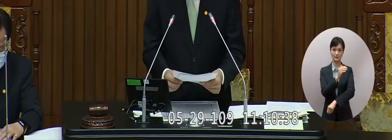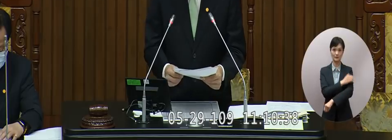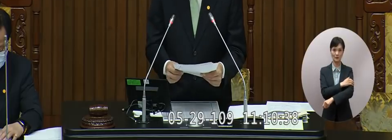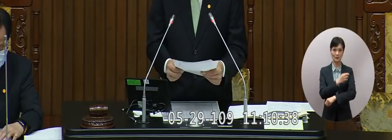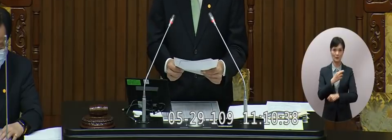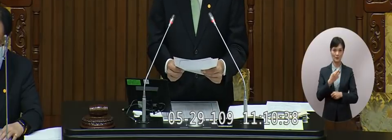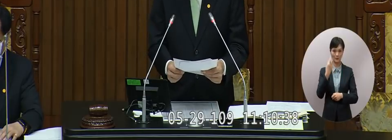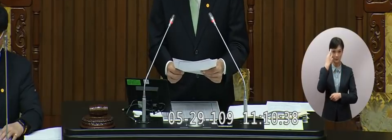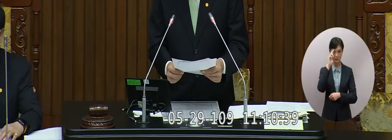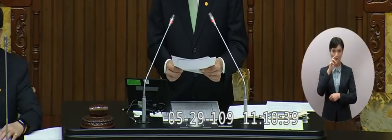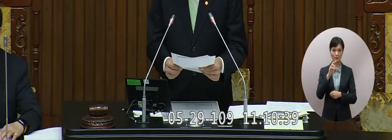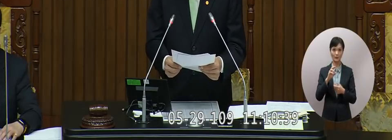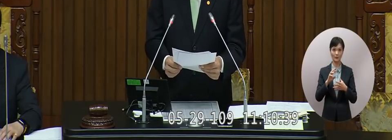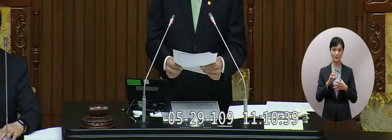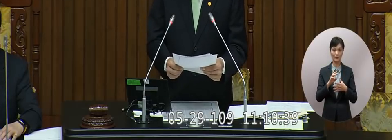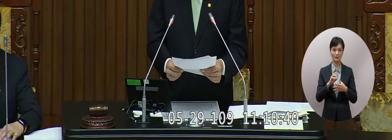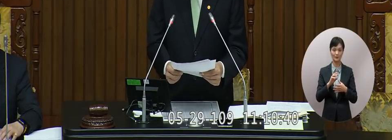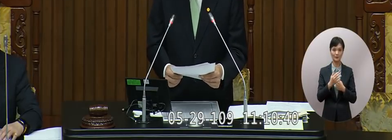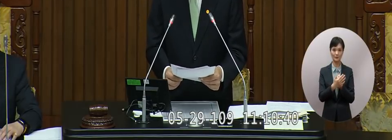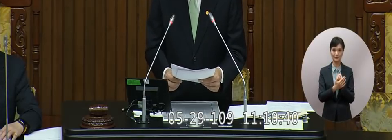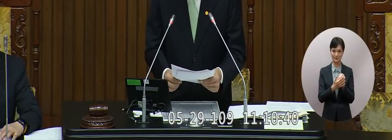陈伯伟，